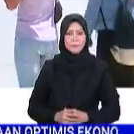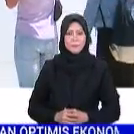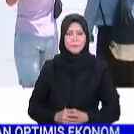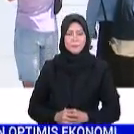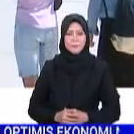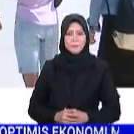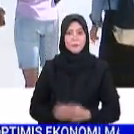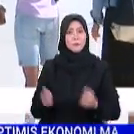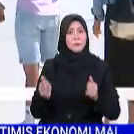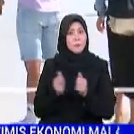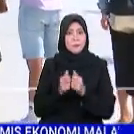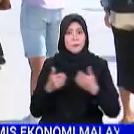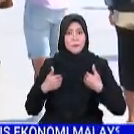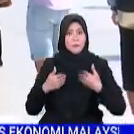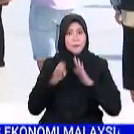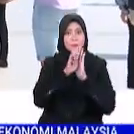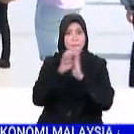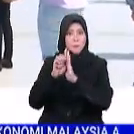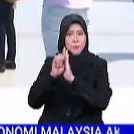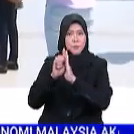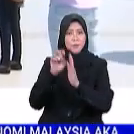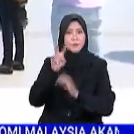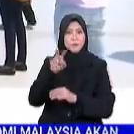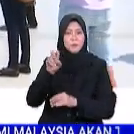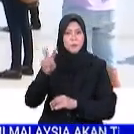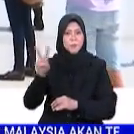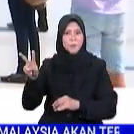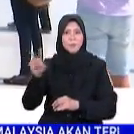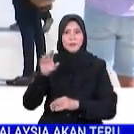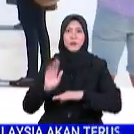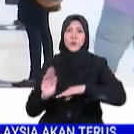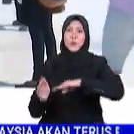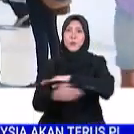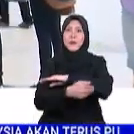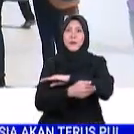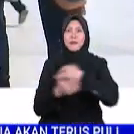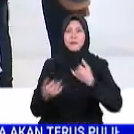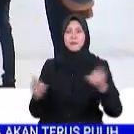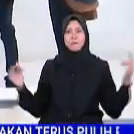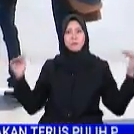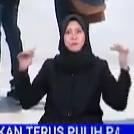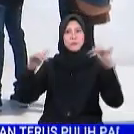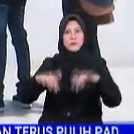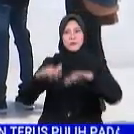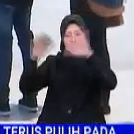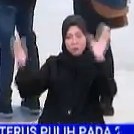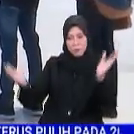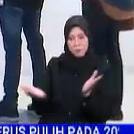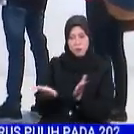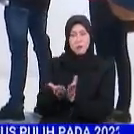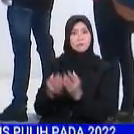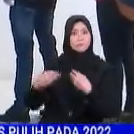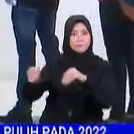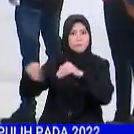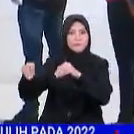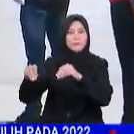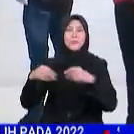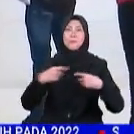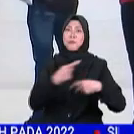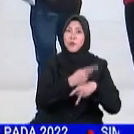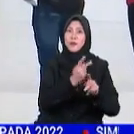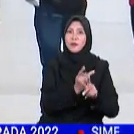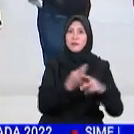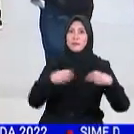Dengan adanya platform seperti Expo 2020 Dubai ini yang menghimpunkan prospek dari seluruh dunia, sudah pasti produk tempatan